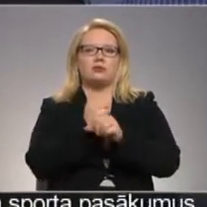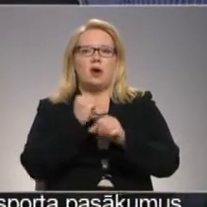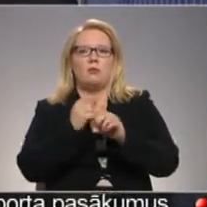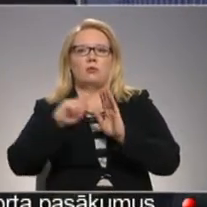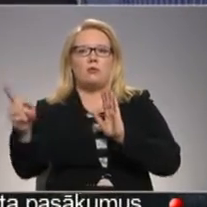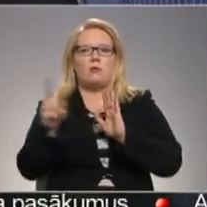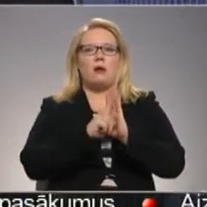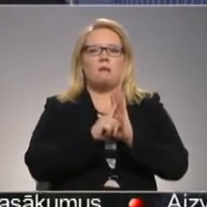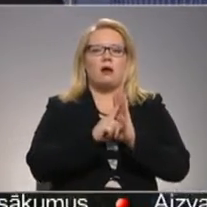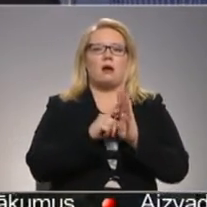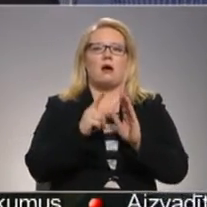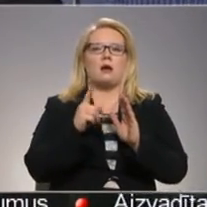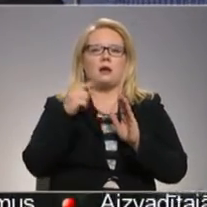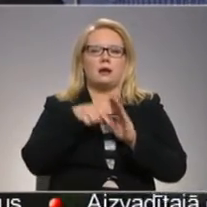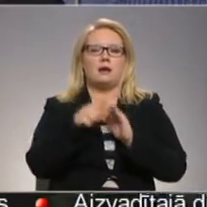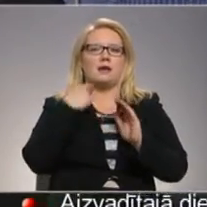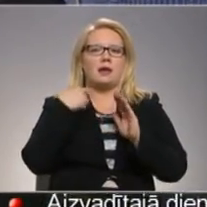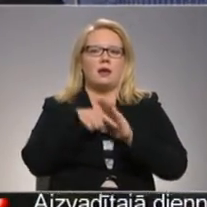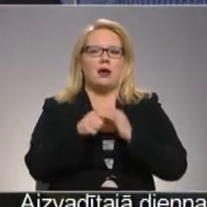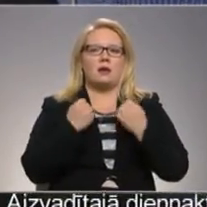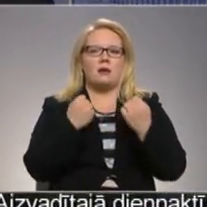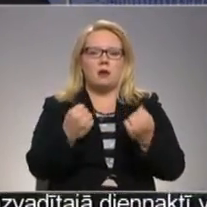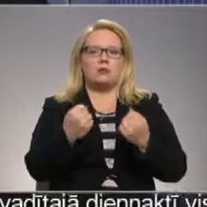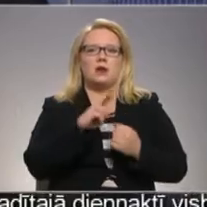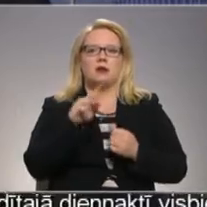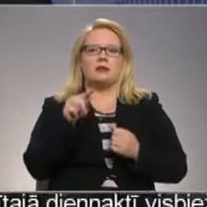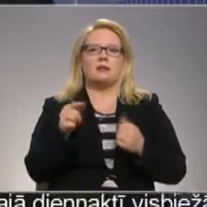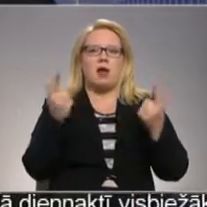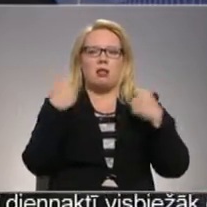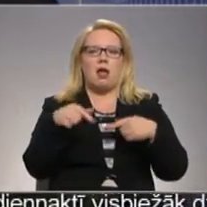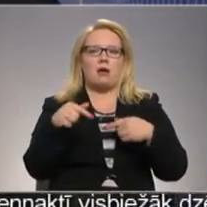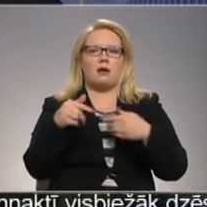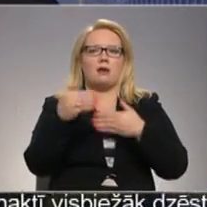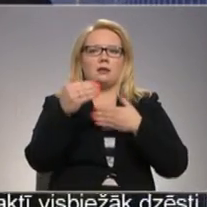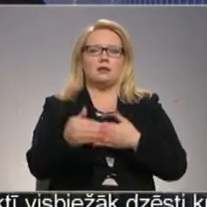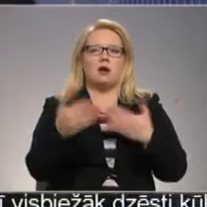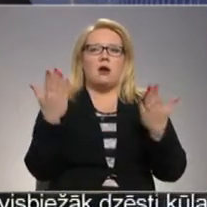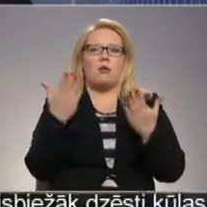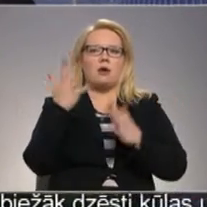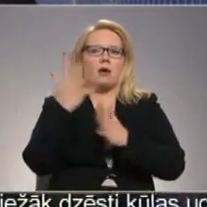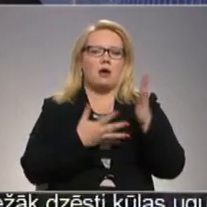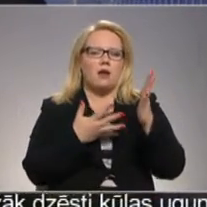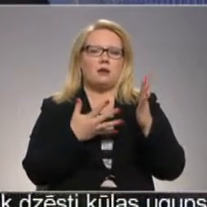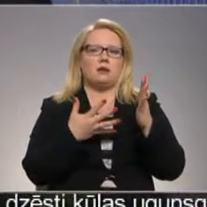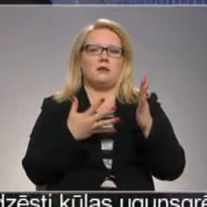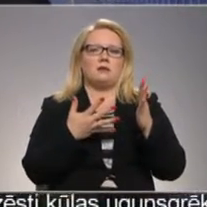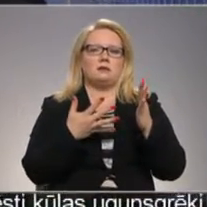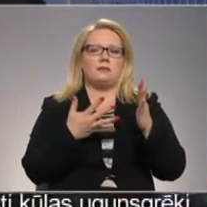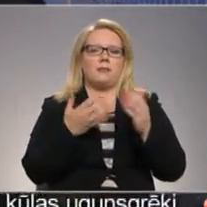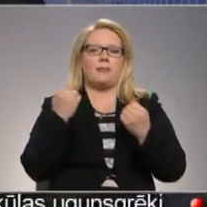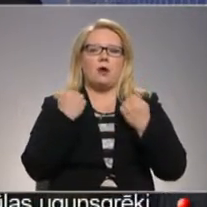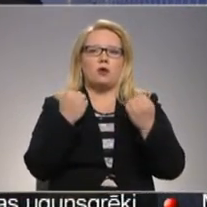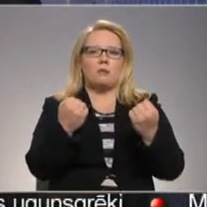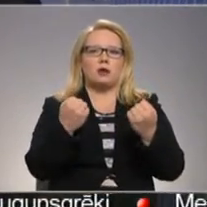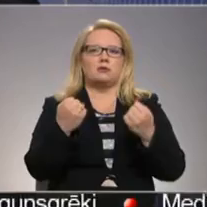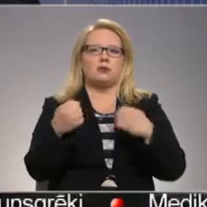darba, braucot iekšā Rīgā, nu, kas ir tā laika distance, teiksim tā, ar ko ir jārēķinās